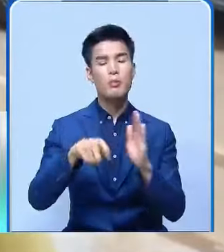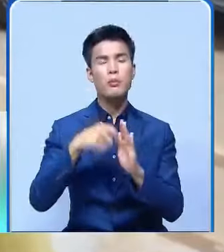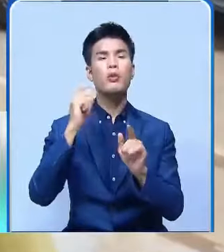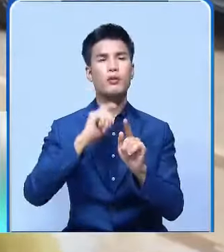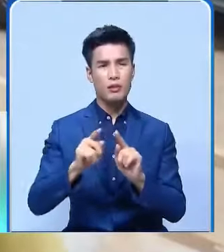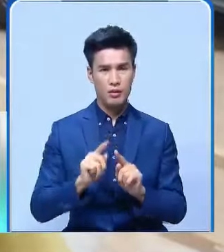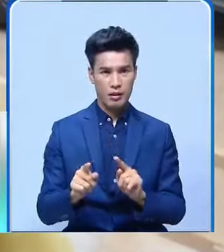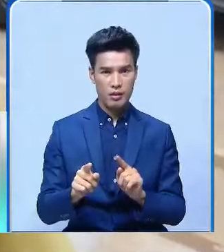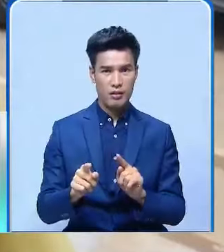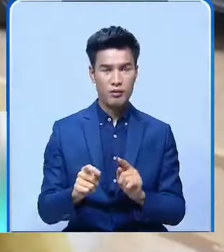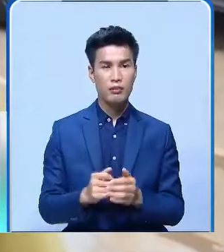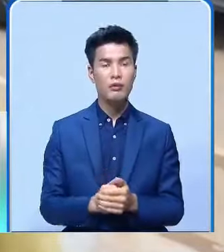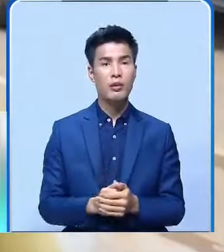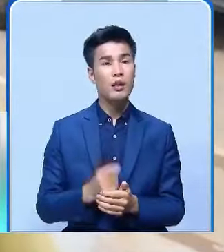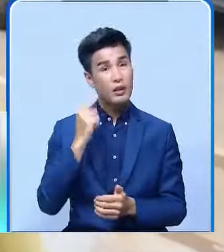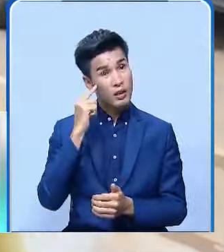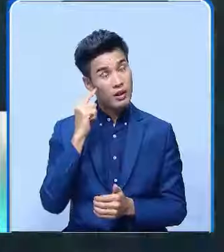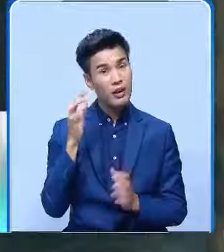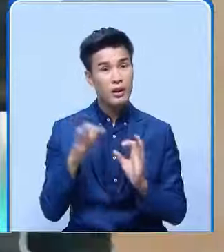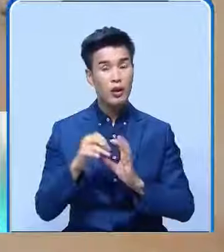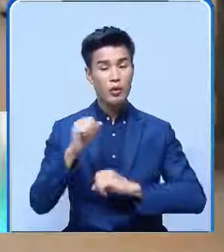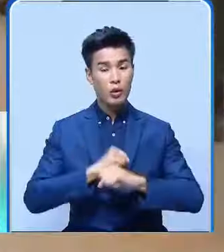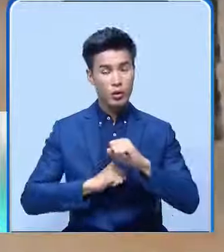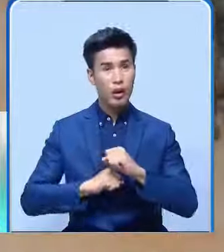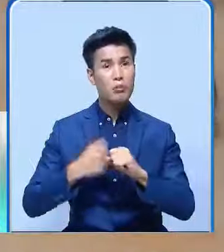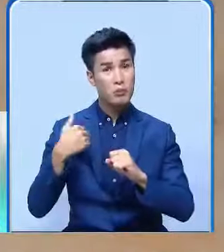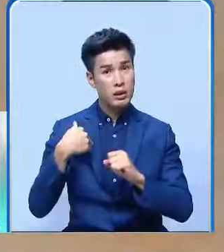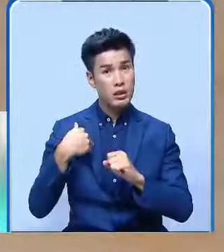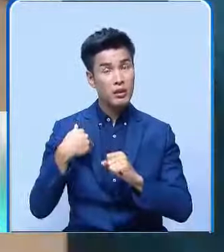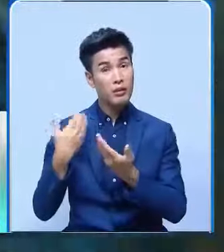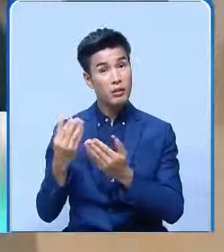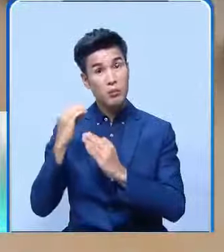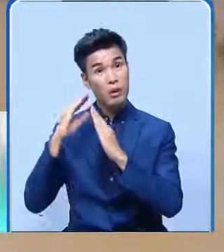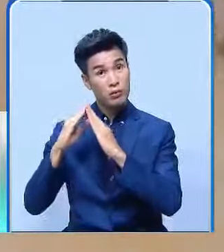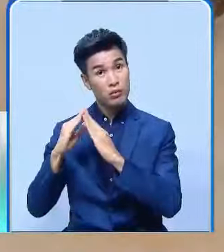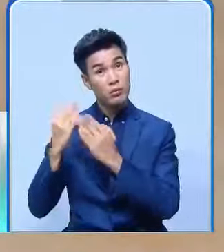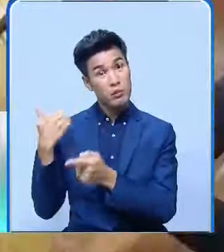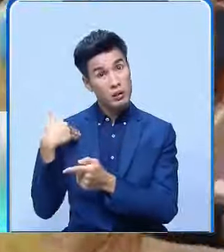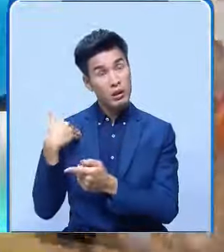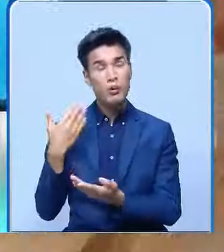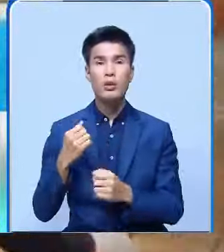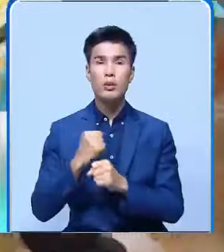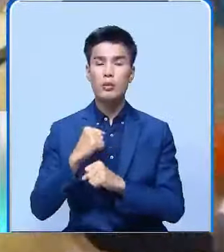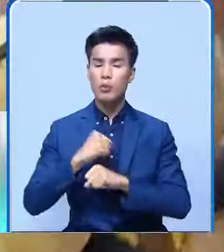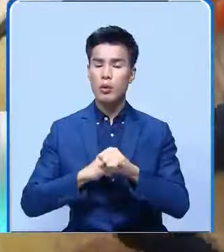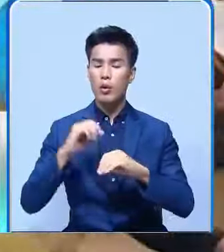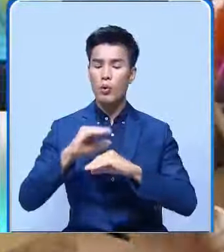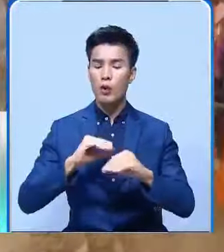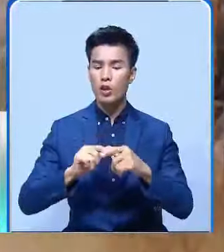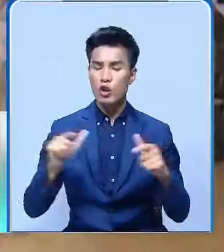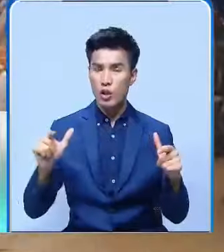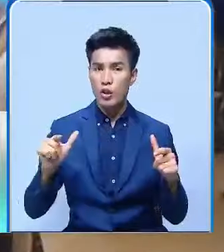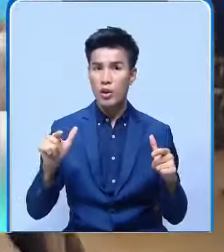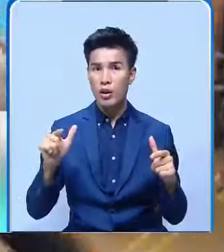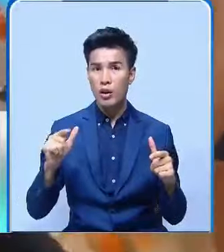ตุอาจจะเป็นเรื่องการก่อสร้างไปลุกล้ำแนวลำน้ำให้บ้านชาวบ้านก็ดีหรือเป็นการก่อสร้างโครงการขนาดใหญ่ที่อา